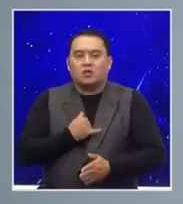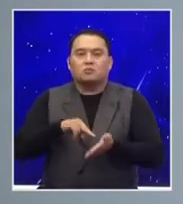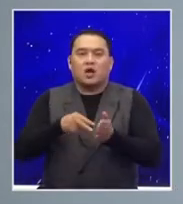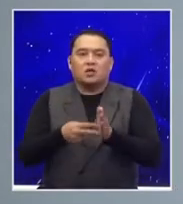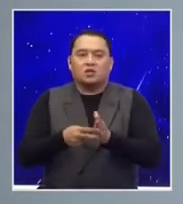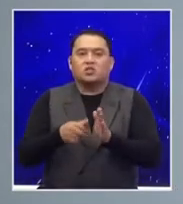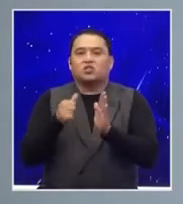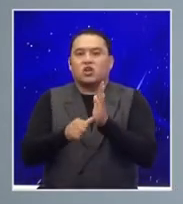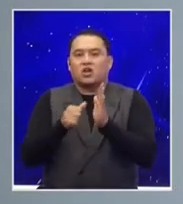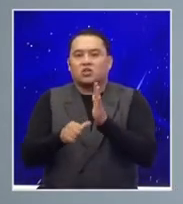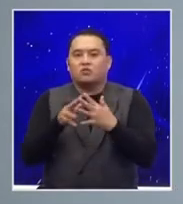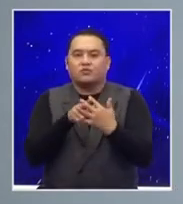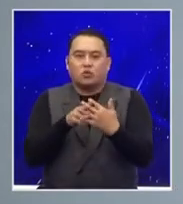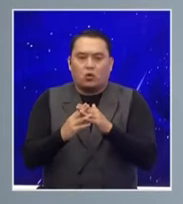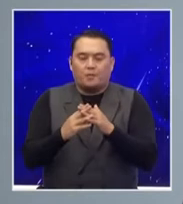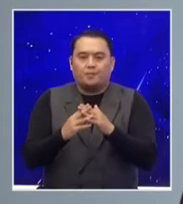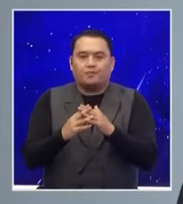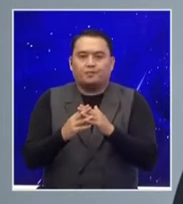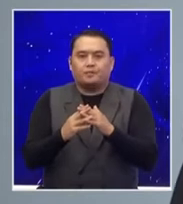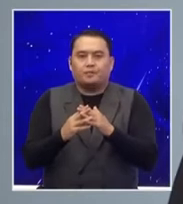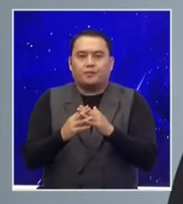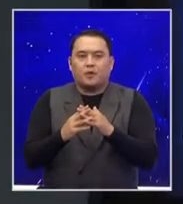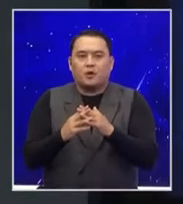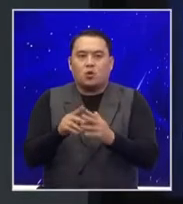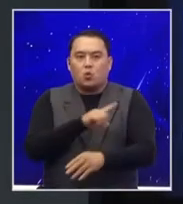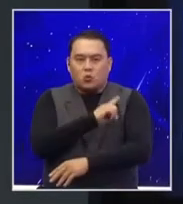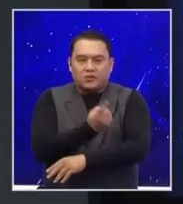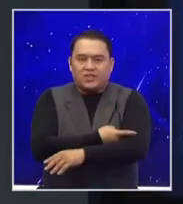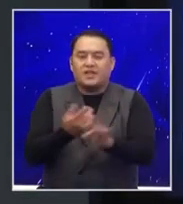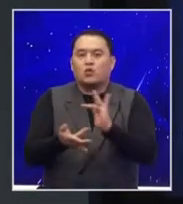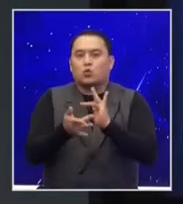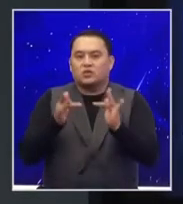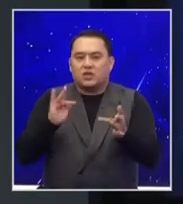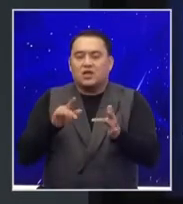охватить около 60 сел по усилению интернета. Из